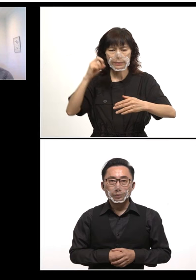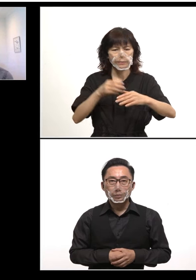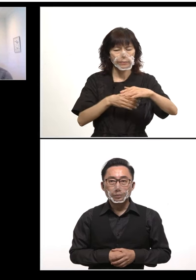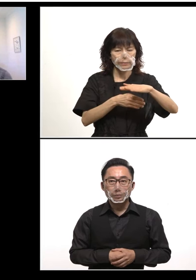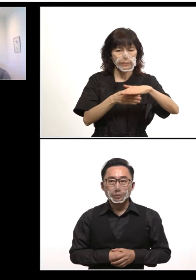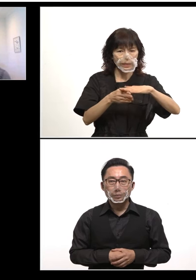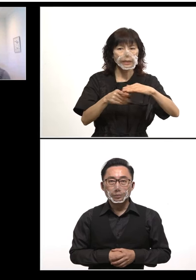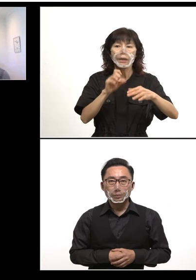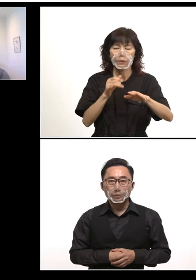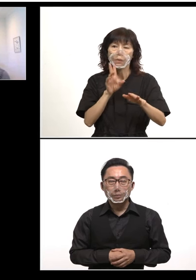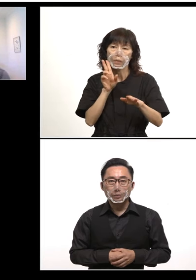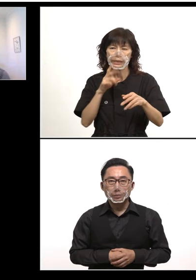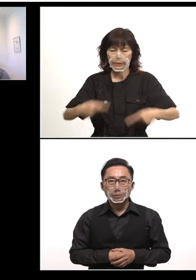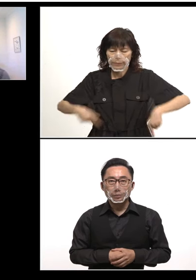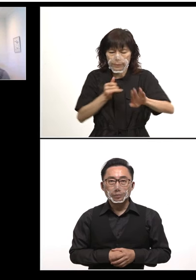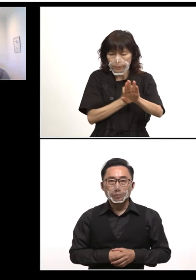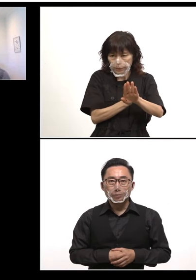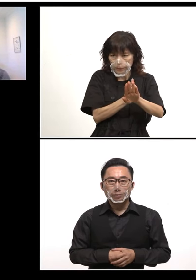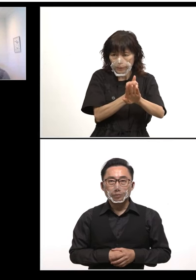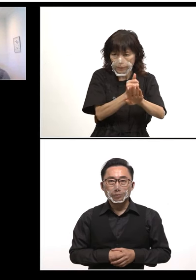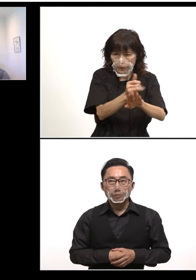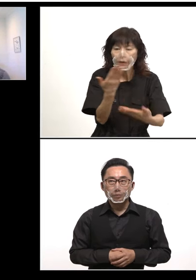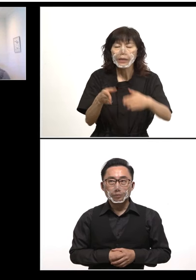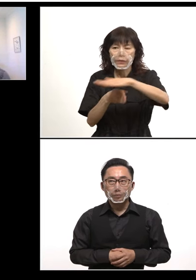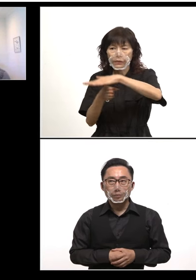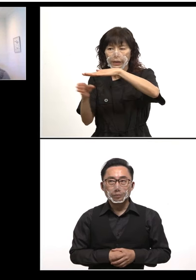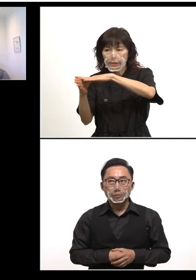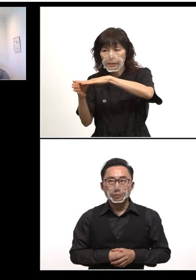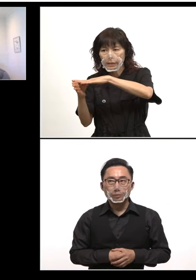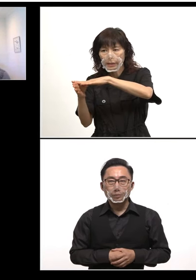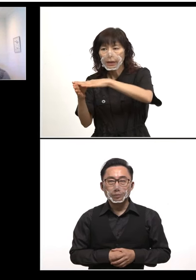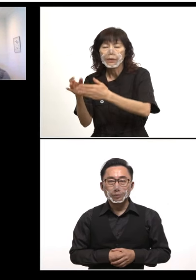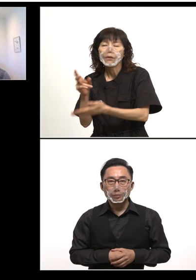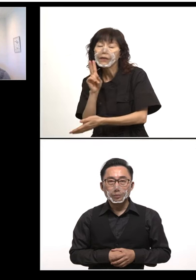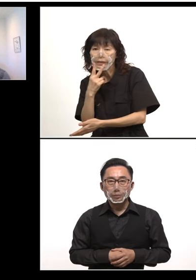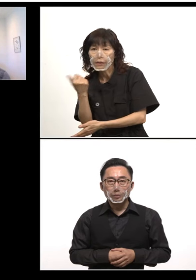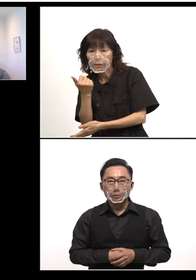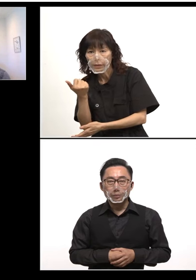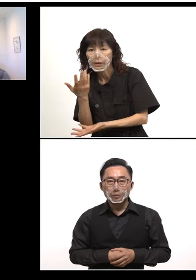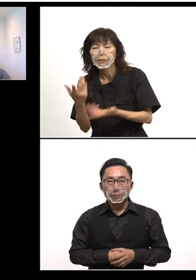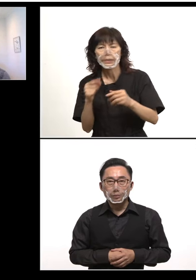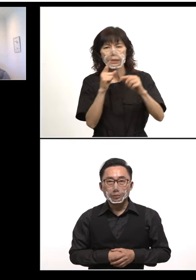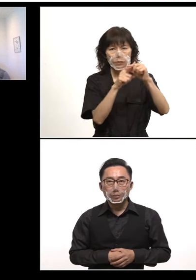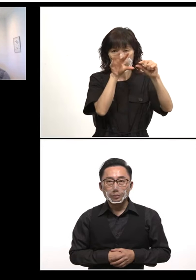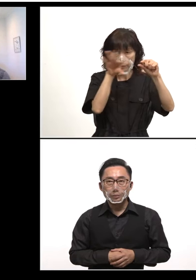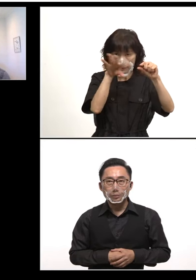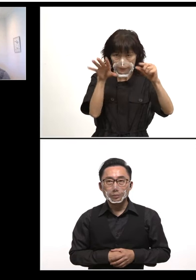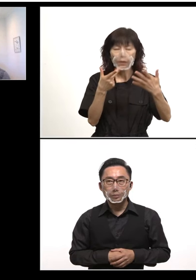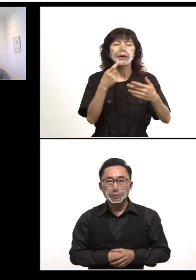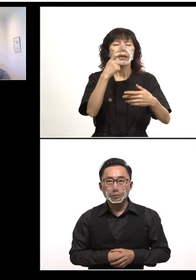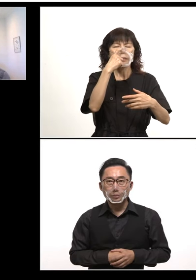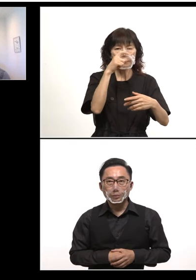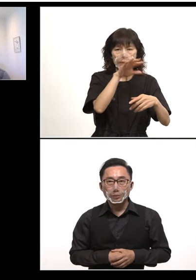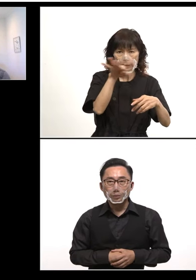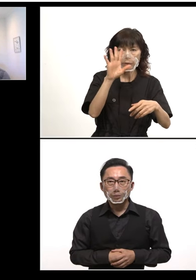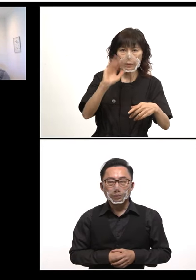有 RAM 啦，例如會有一啲房係可以攞嚟做翻譯啊，甚至乎會有一啲字幕嘅機。咁即係其實你